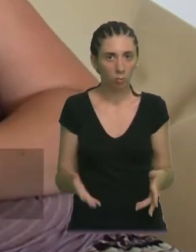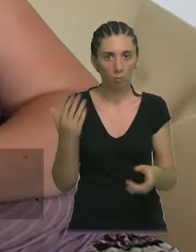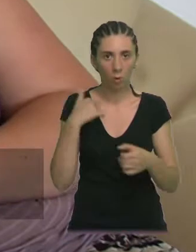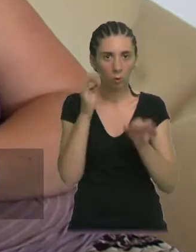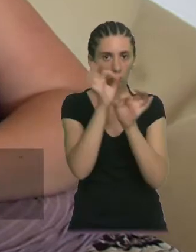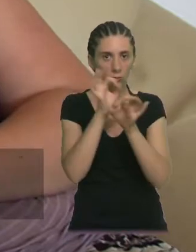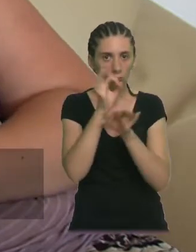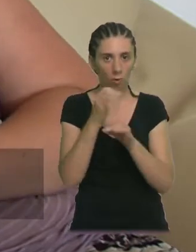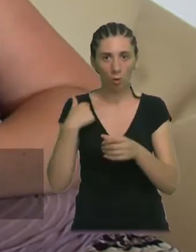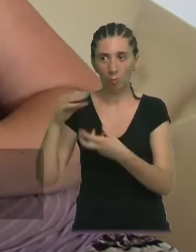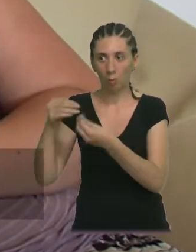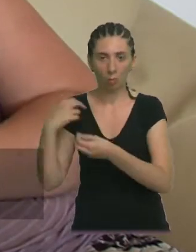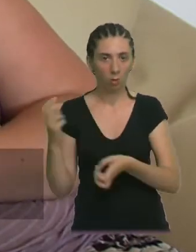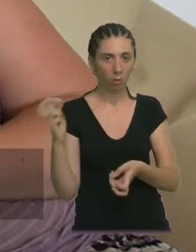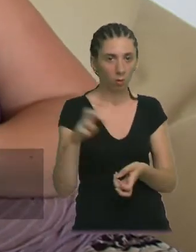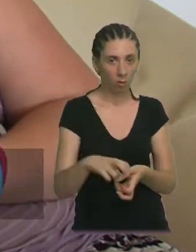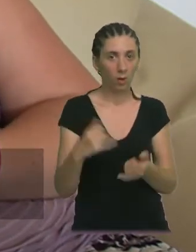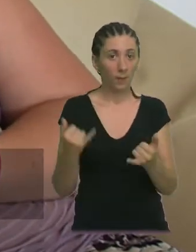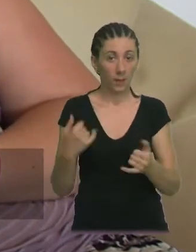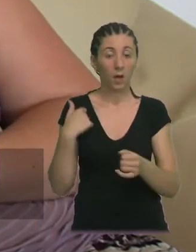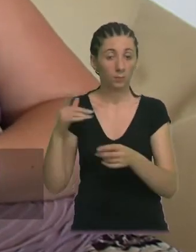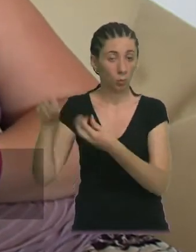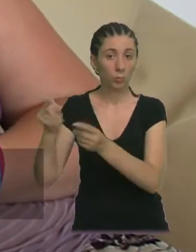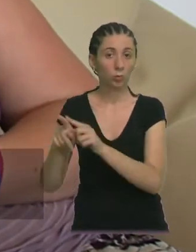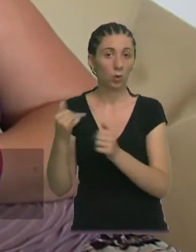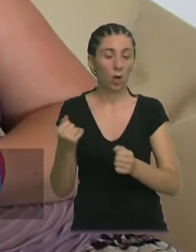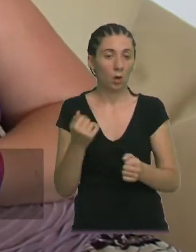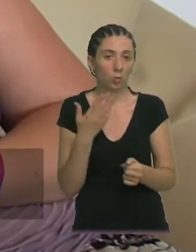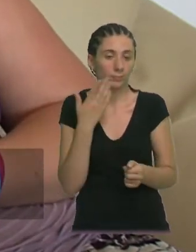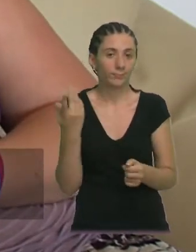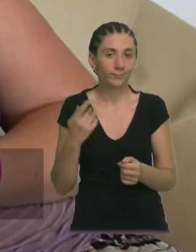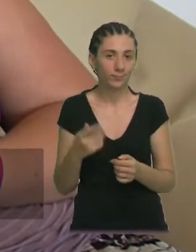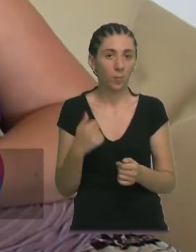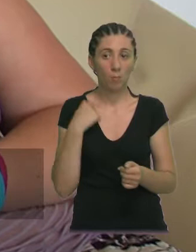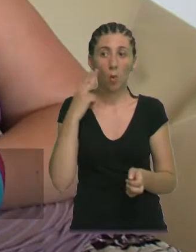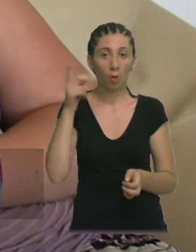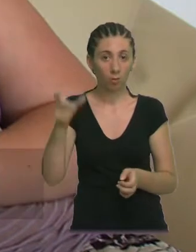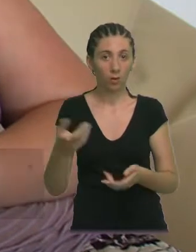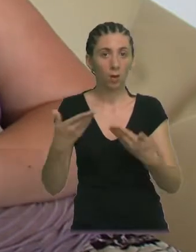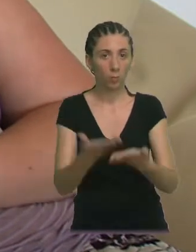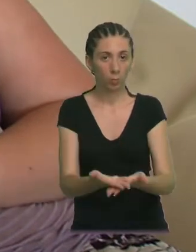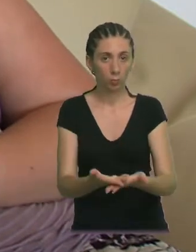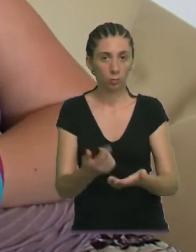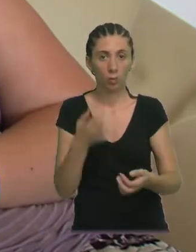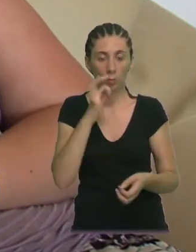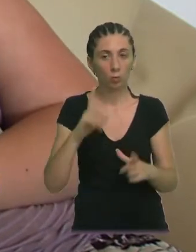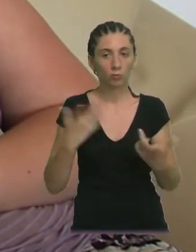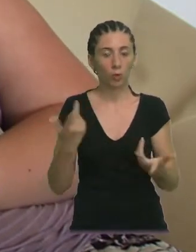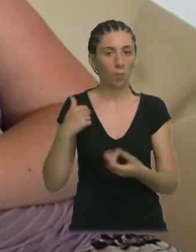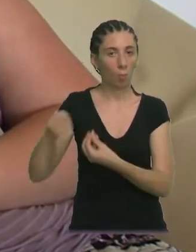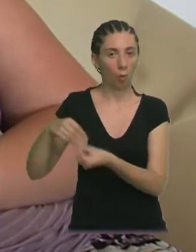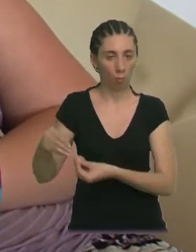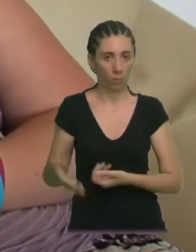mi je žao što sam otišla svoje obitelji i dan danas mi fale, ali moja teta mi je pružila bolji život nego što je moja obitelj.